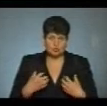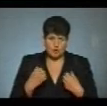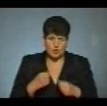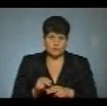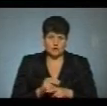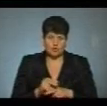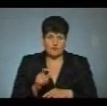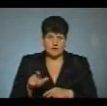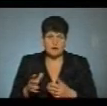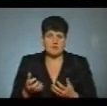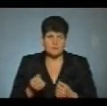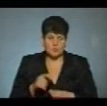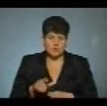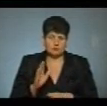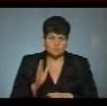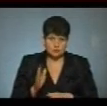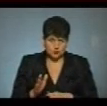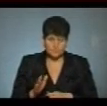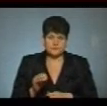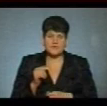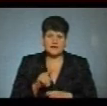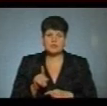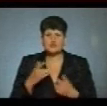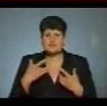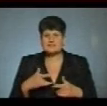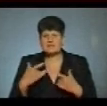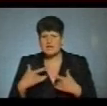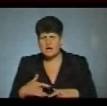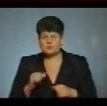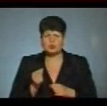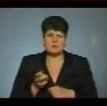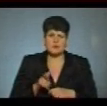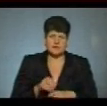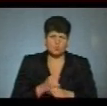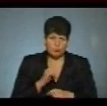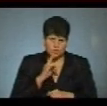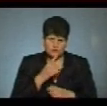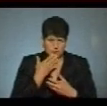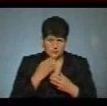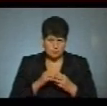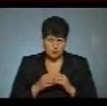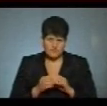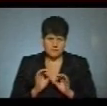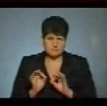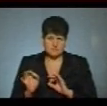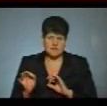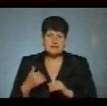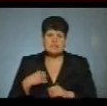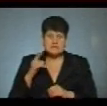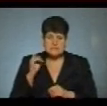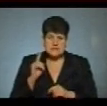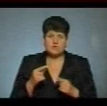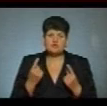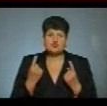і будуть приймати людей. Тобто те, що десь звільняються, можуть не вийти на роботу, то поки що немає проблеми, все стабільно, якщо ми говоримо. Ну, знаю, що